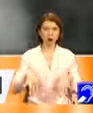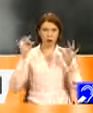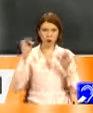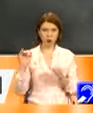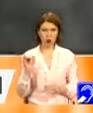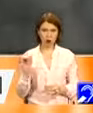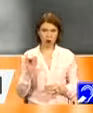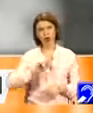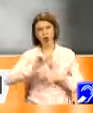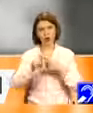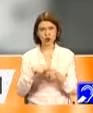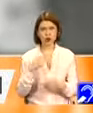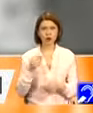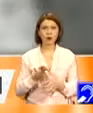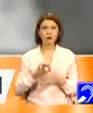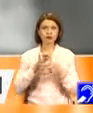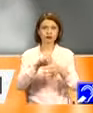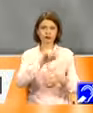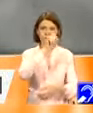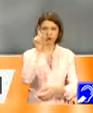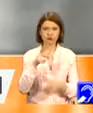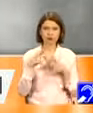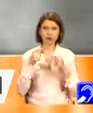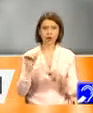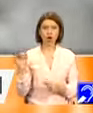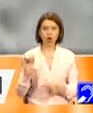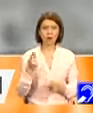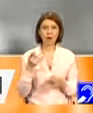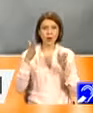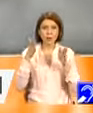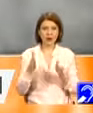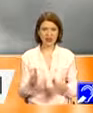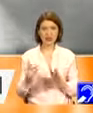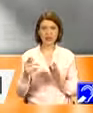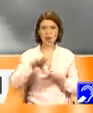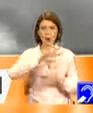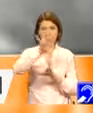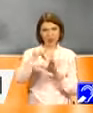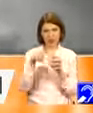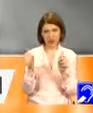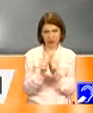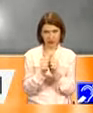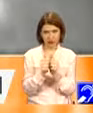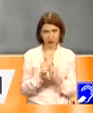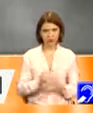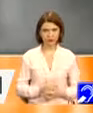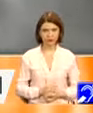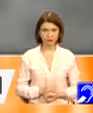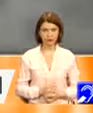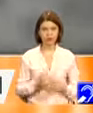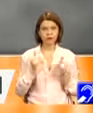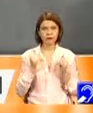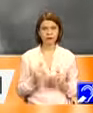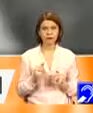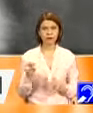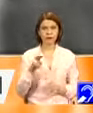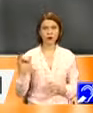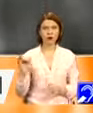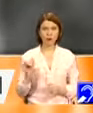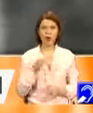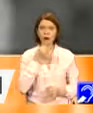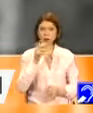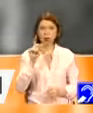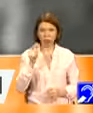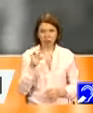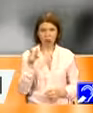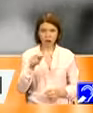identificat și ulterior i-au dus la audieri pe copii în prezența părinților acestora. Acum cei doi copii și-au